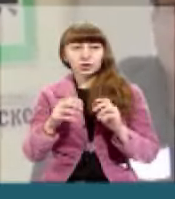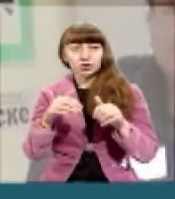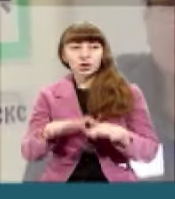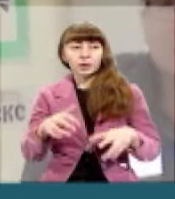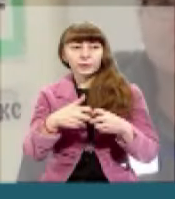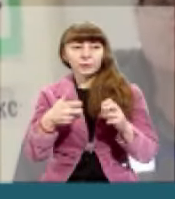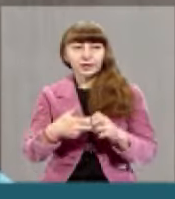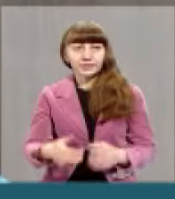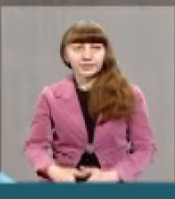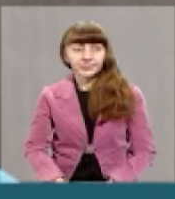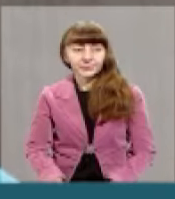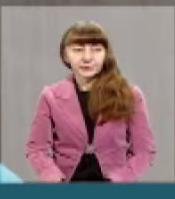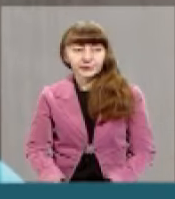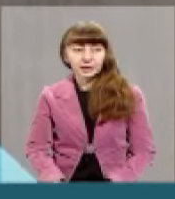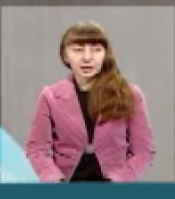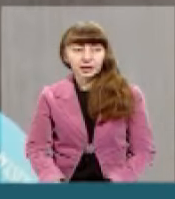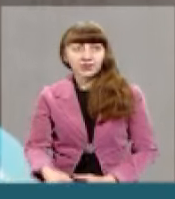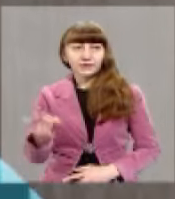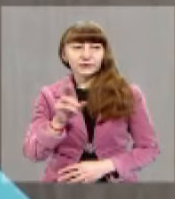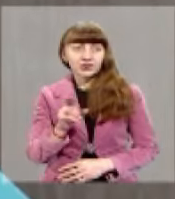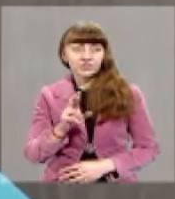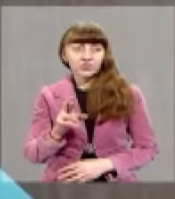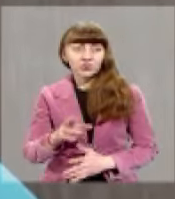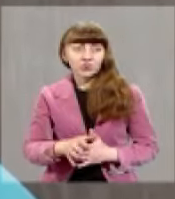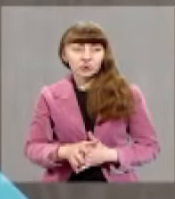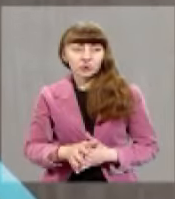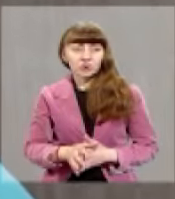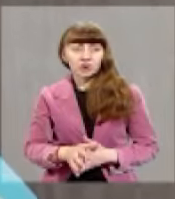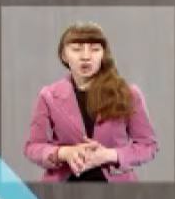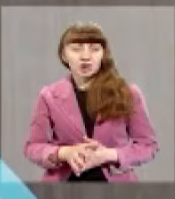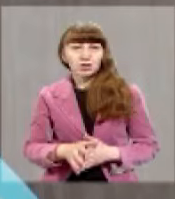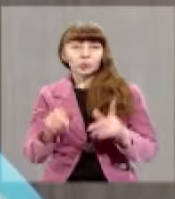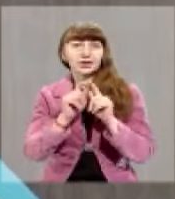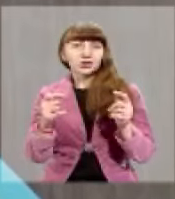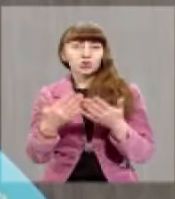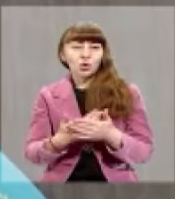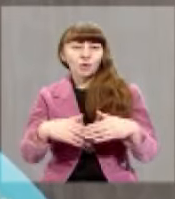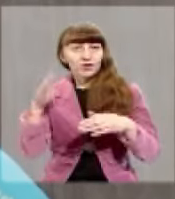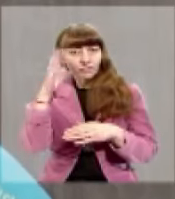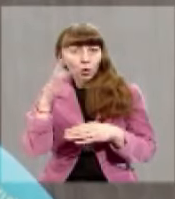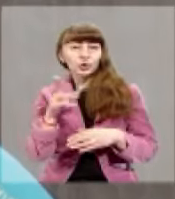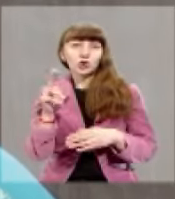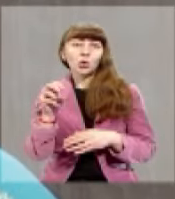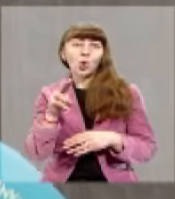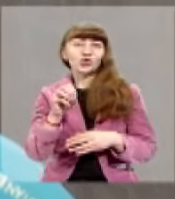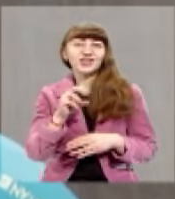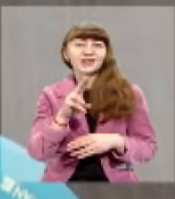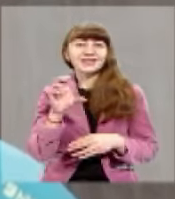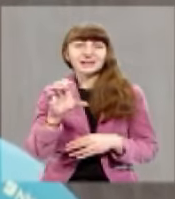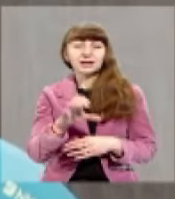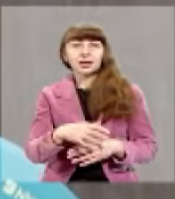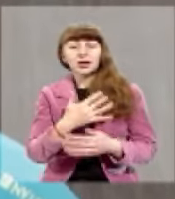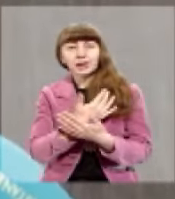решением этих вопросов. Буквально в январе к нам зайдет новый водный кодекс, в рамках этого водного кодекса мы будем учитывать